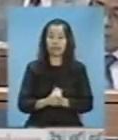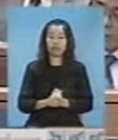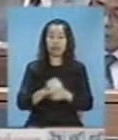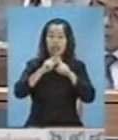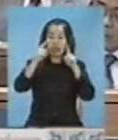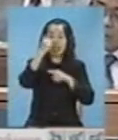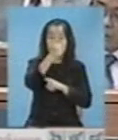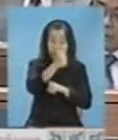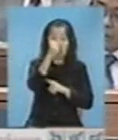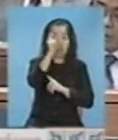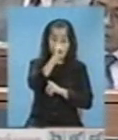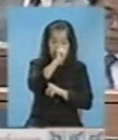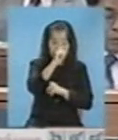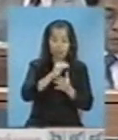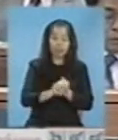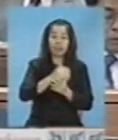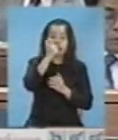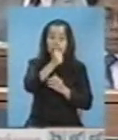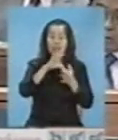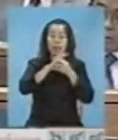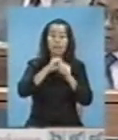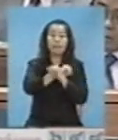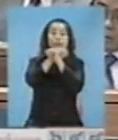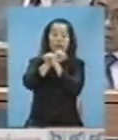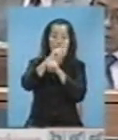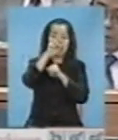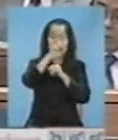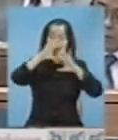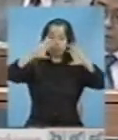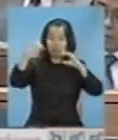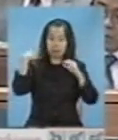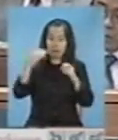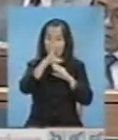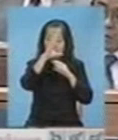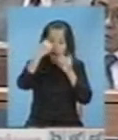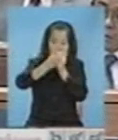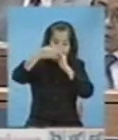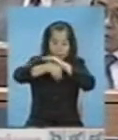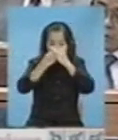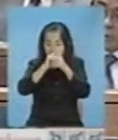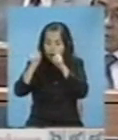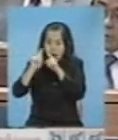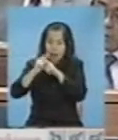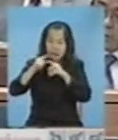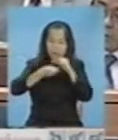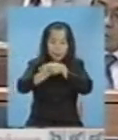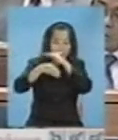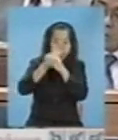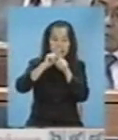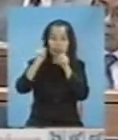ดีครับดีสำหรับการป้องกันรัฐบาลที่มุบมิบหาประโยชน์จากการทำสัญญากับต่างประเ